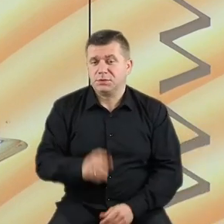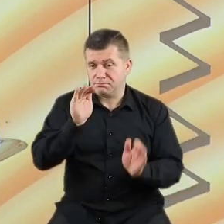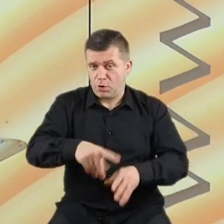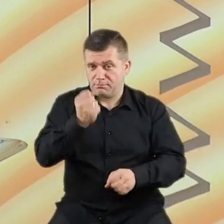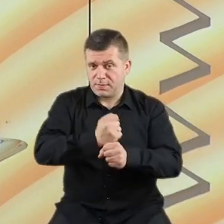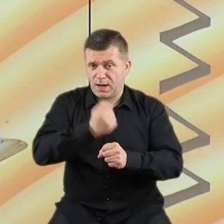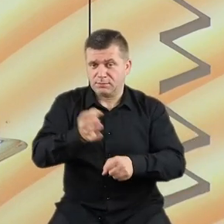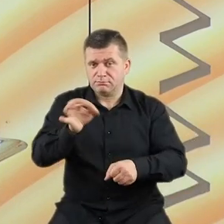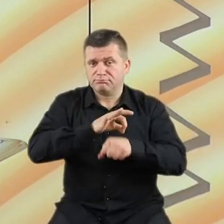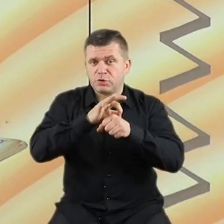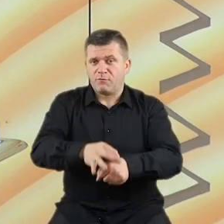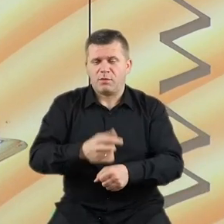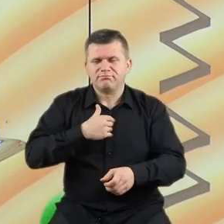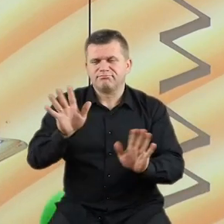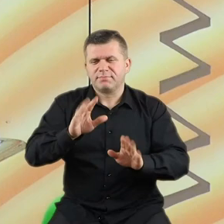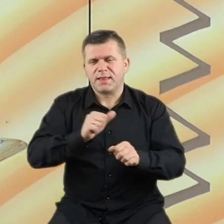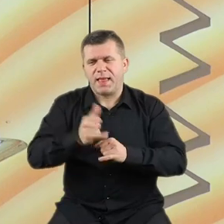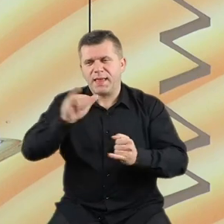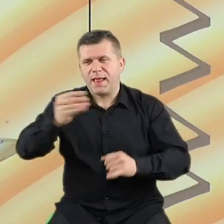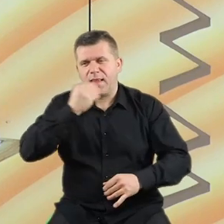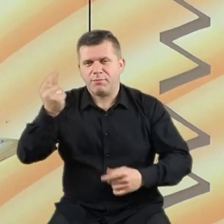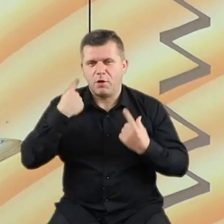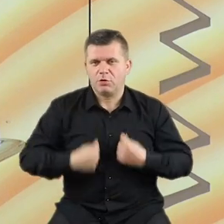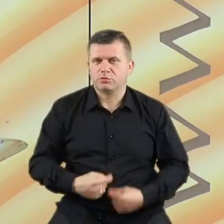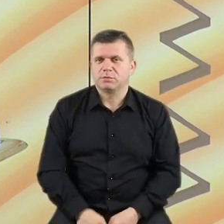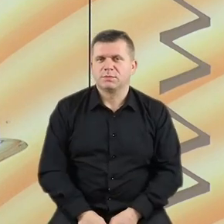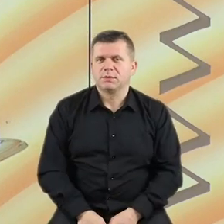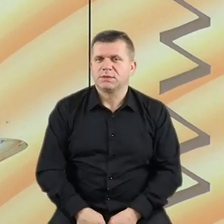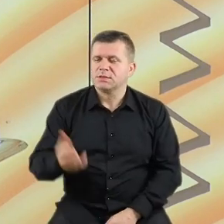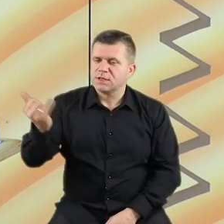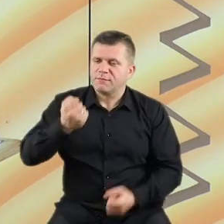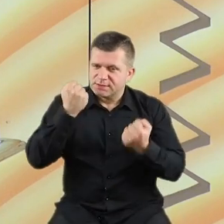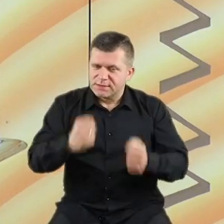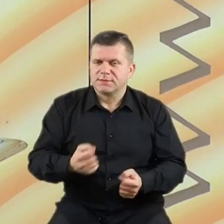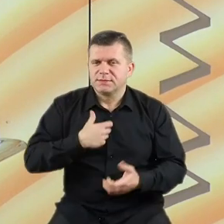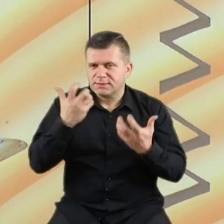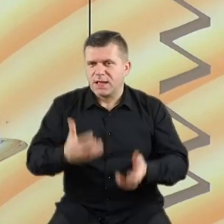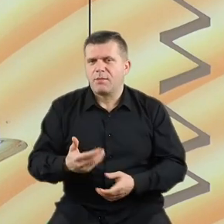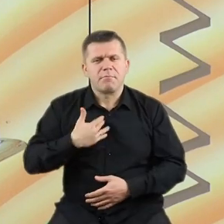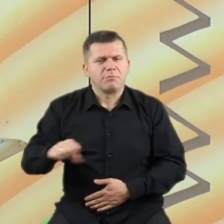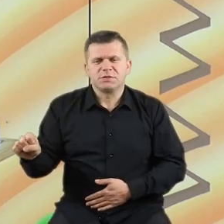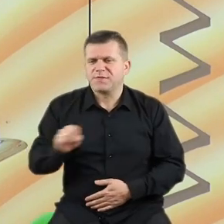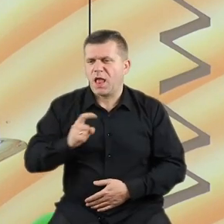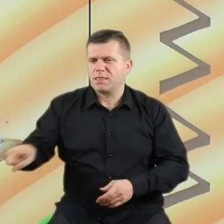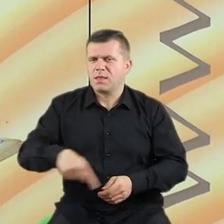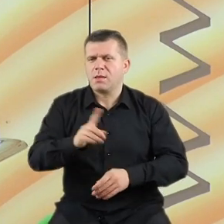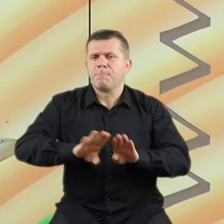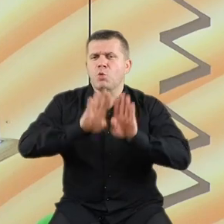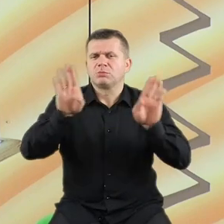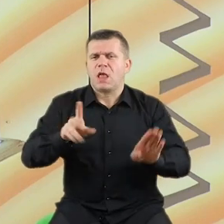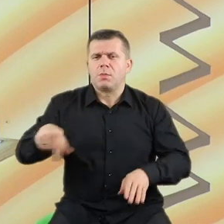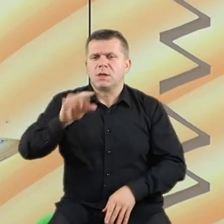przewodnikiem. Wiesz co, właśnie jestem cienką przewodniczką. Są lepsi ode mnie i bardzo zawsze chciałabym iść. Mamy świetne muzeum